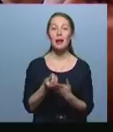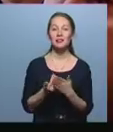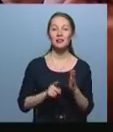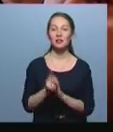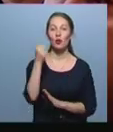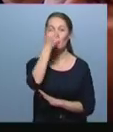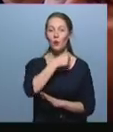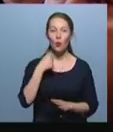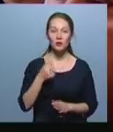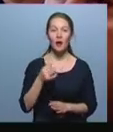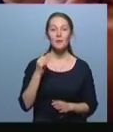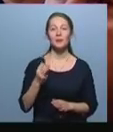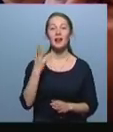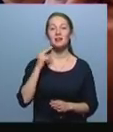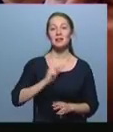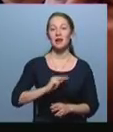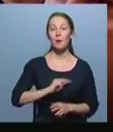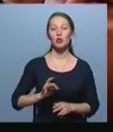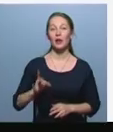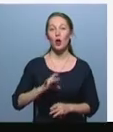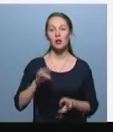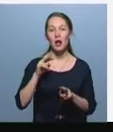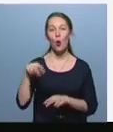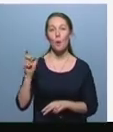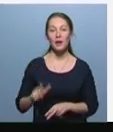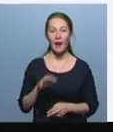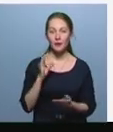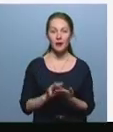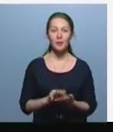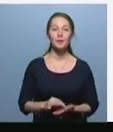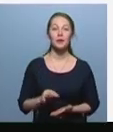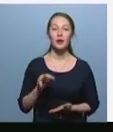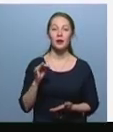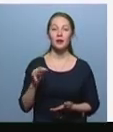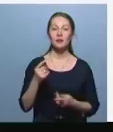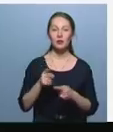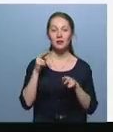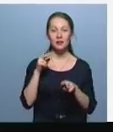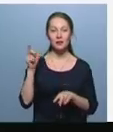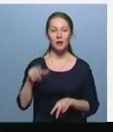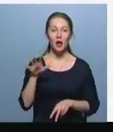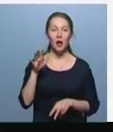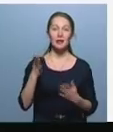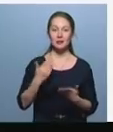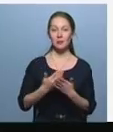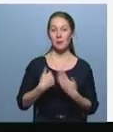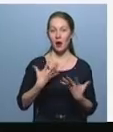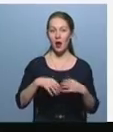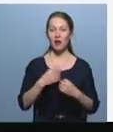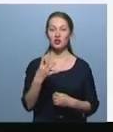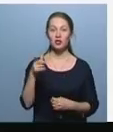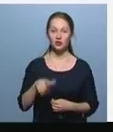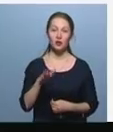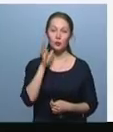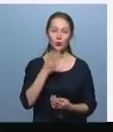когда заработает региональный оператор? Если у меня семья 4 человека, будет у меня в квартале где-то порядка